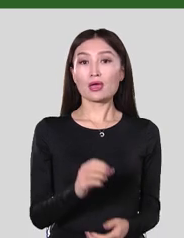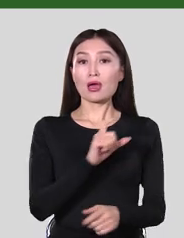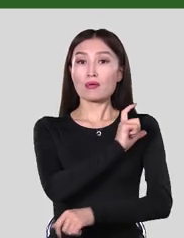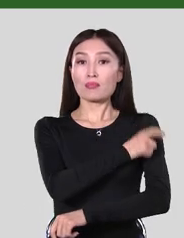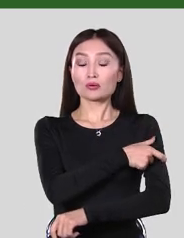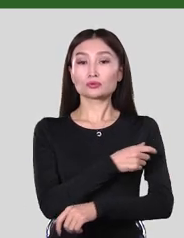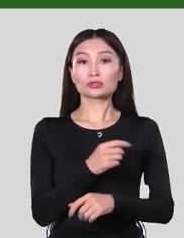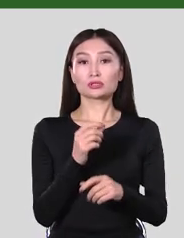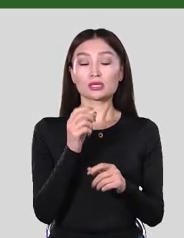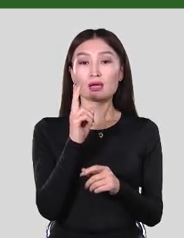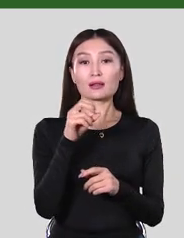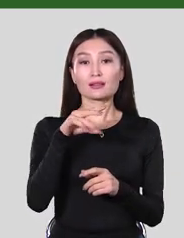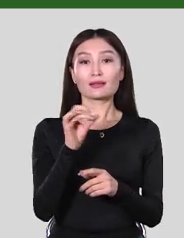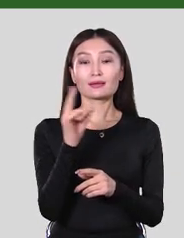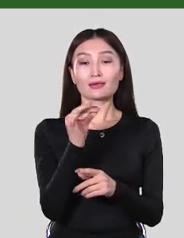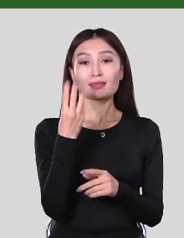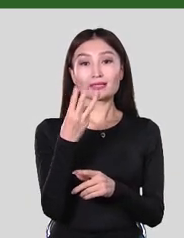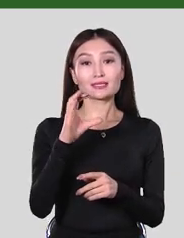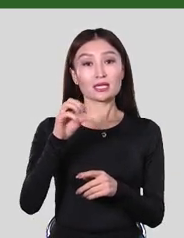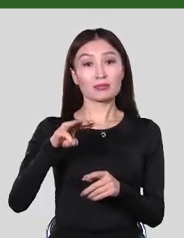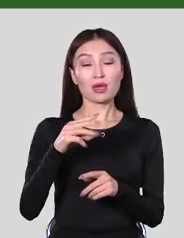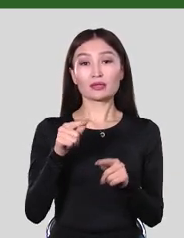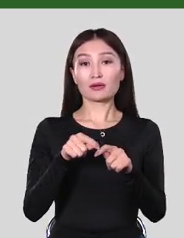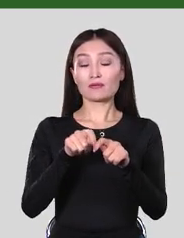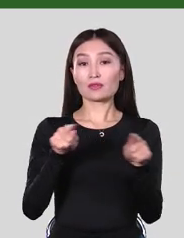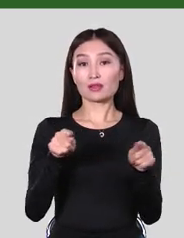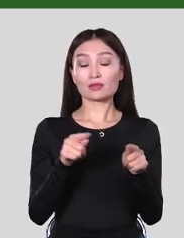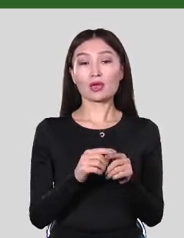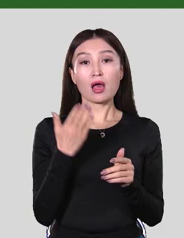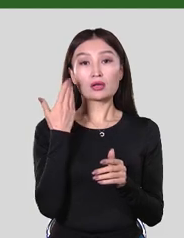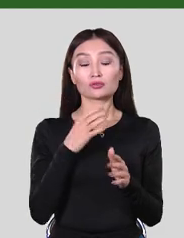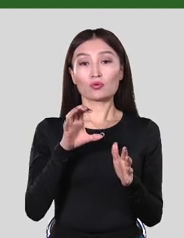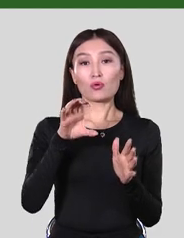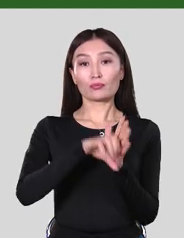Могучие челюсти и клыки в 3 сантиметра длиной легко дробят череп добычи.